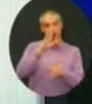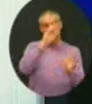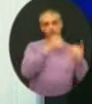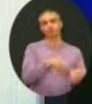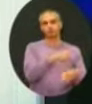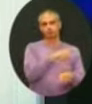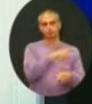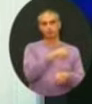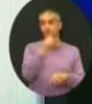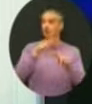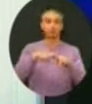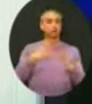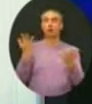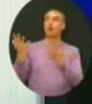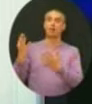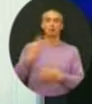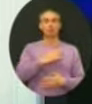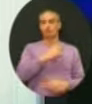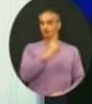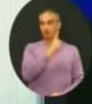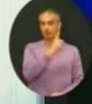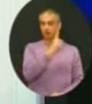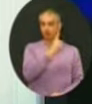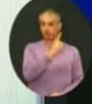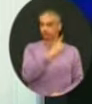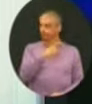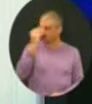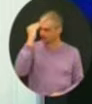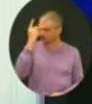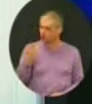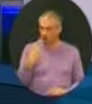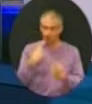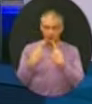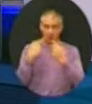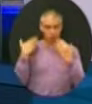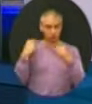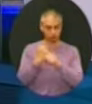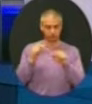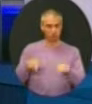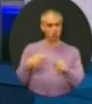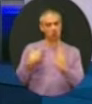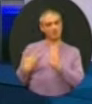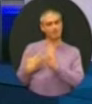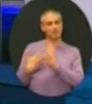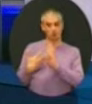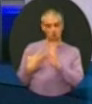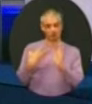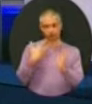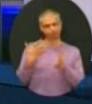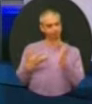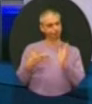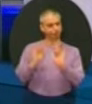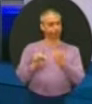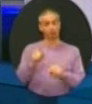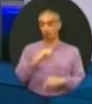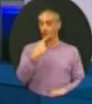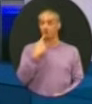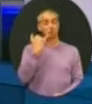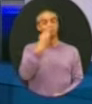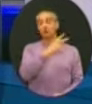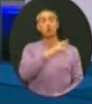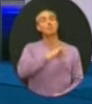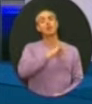דבש, אתה תשאר רק עם העוקף. כן, אבל אתה זוכר, אבל אתה זוכר את הדיאלוג שהתקיים כאן, והשיח והביקורת שהתקיימו כאן, כולם אמרו על הרצוג,